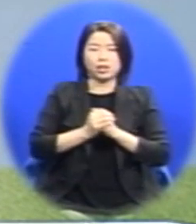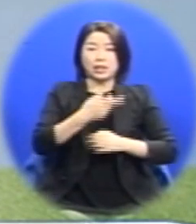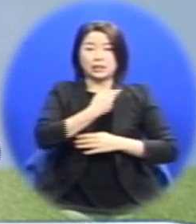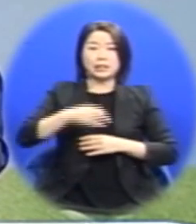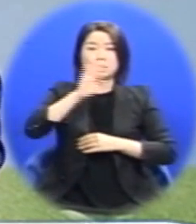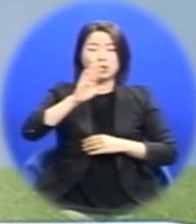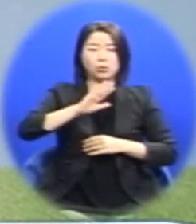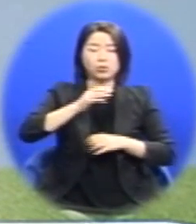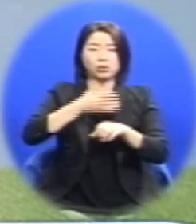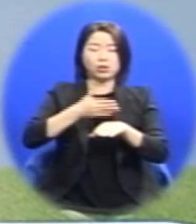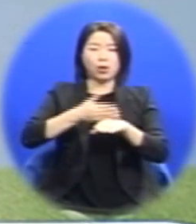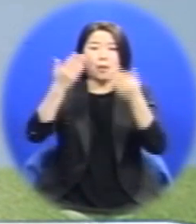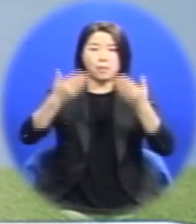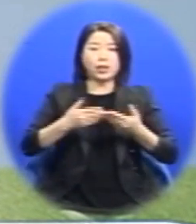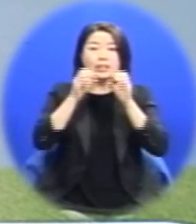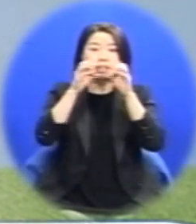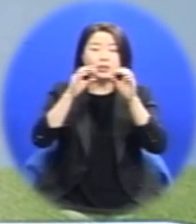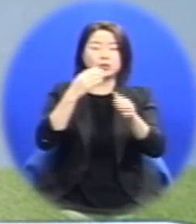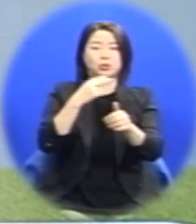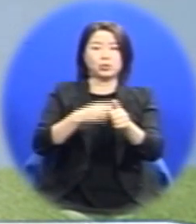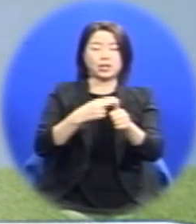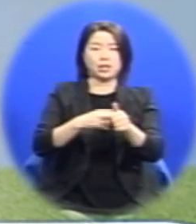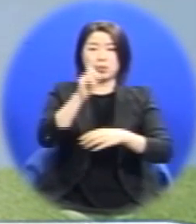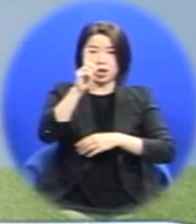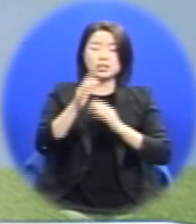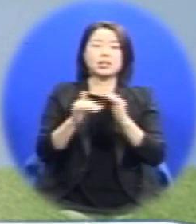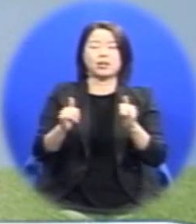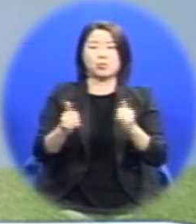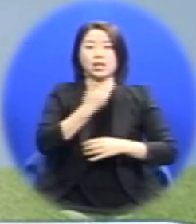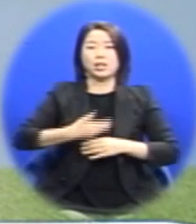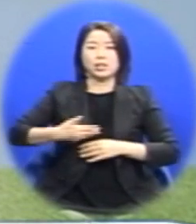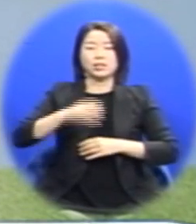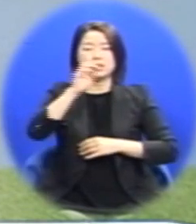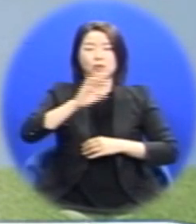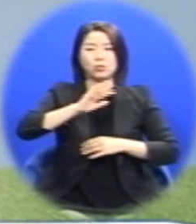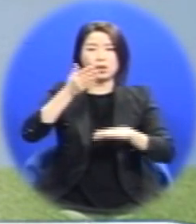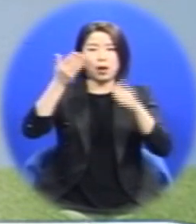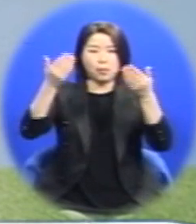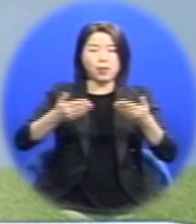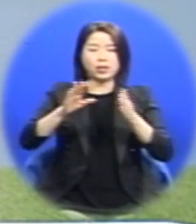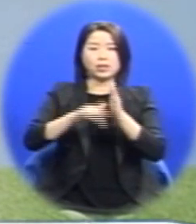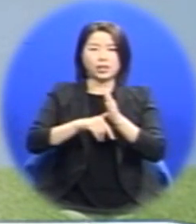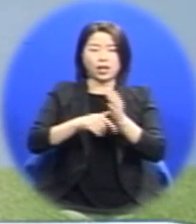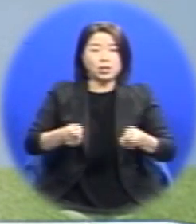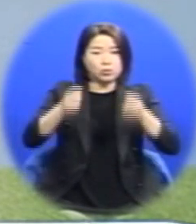제자훈련 받으신 전도사님 한 분이 그 제자훈련 받으실 때 간증을 하셨어요. 수료 예배